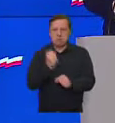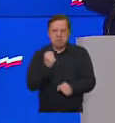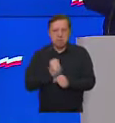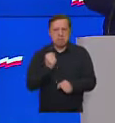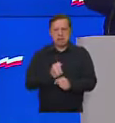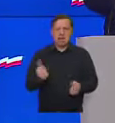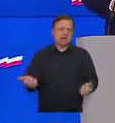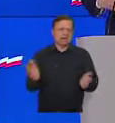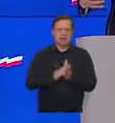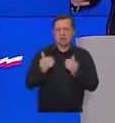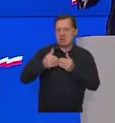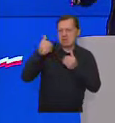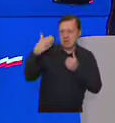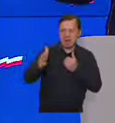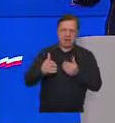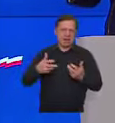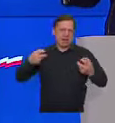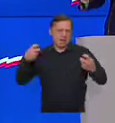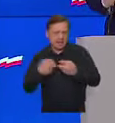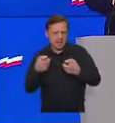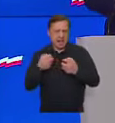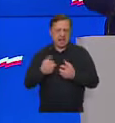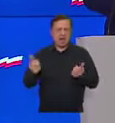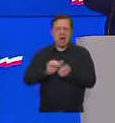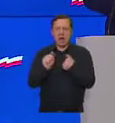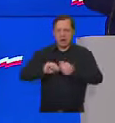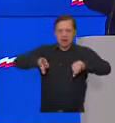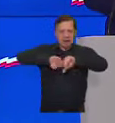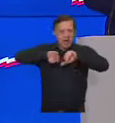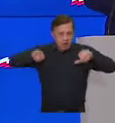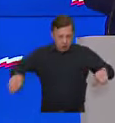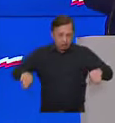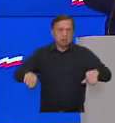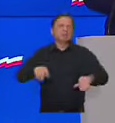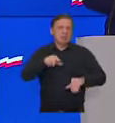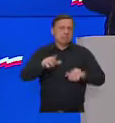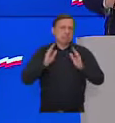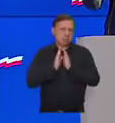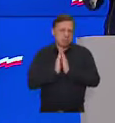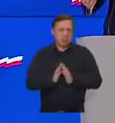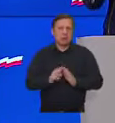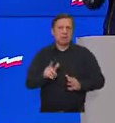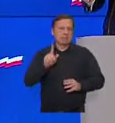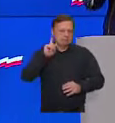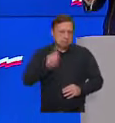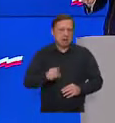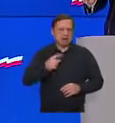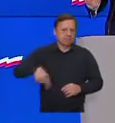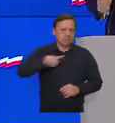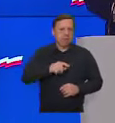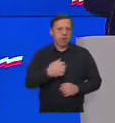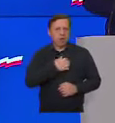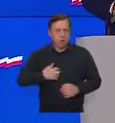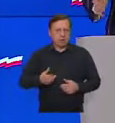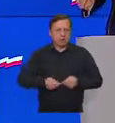do warunków zdalnych bądź w odpowiedniej separacji, żeby rzeczywiście budowali tą naszą